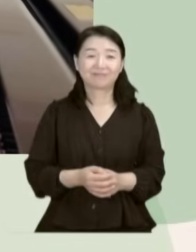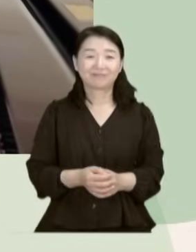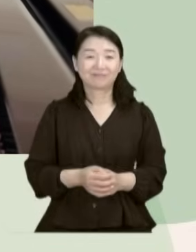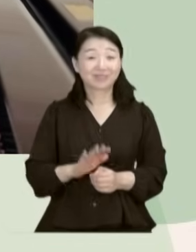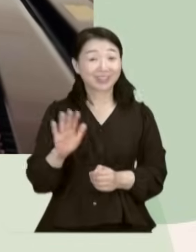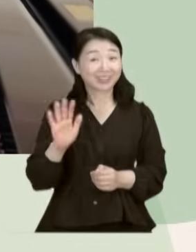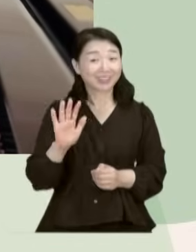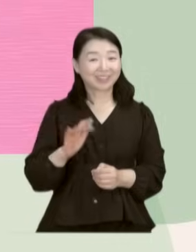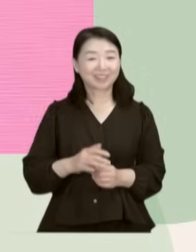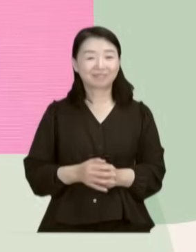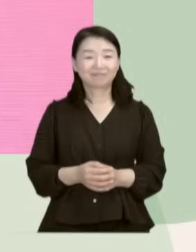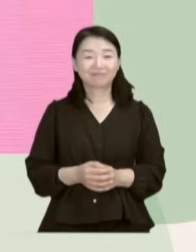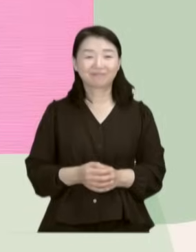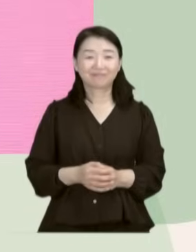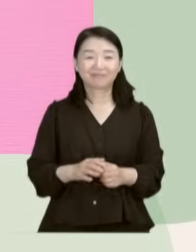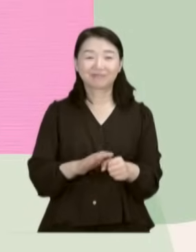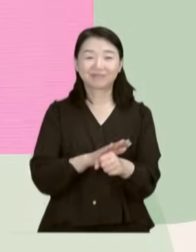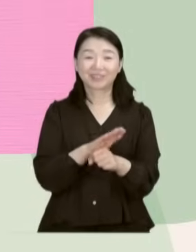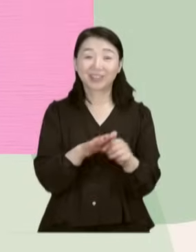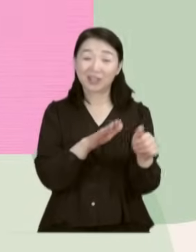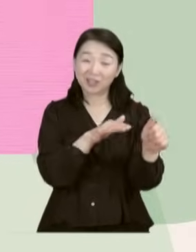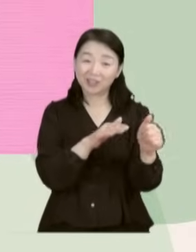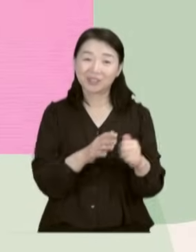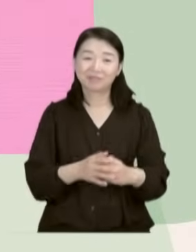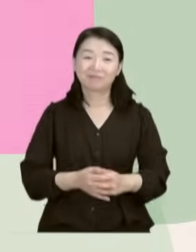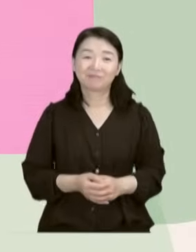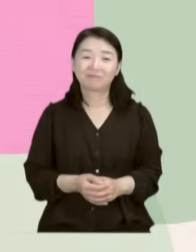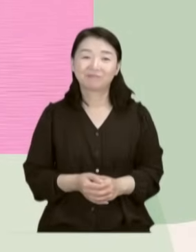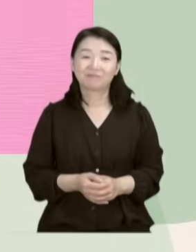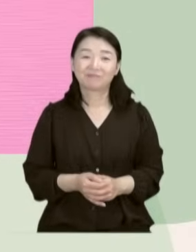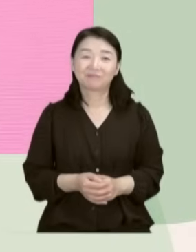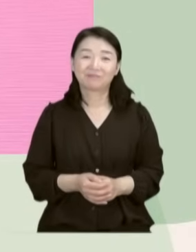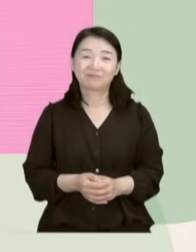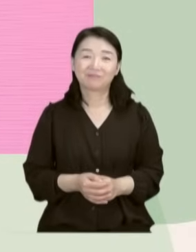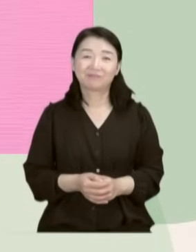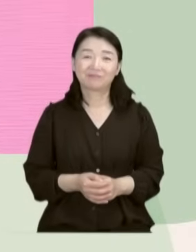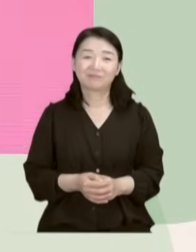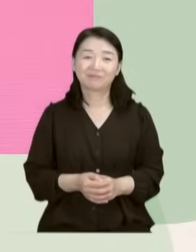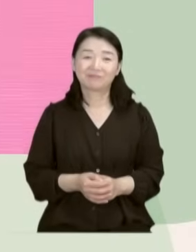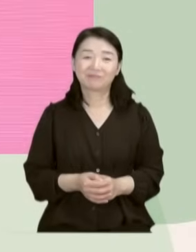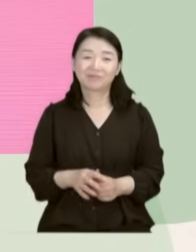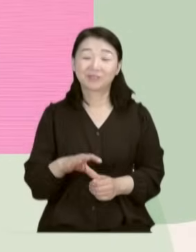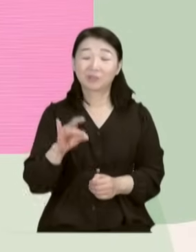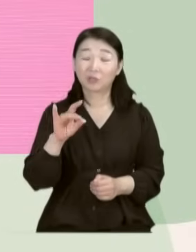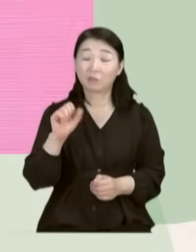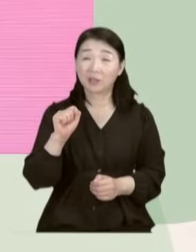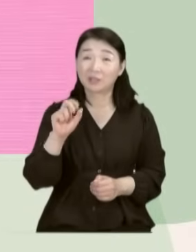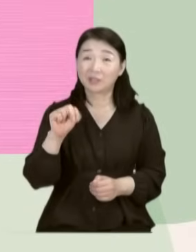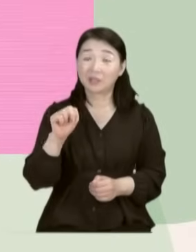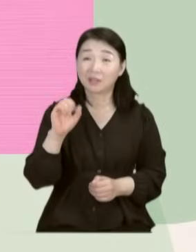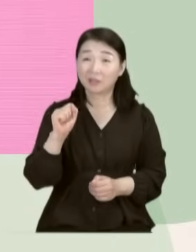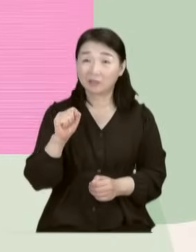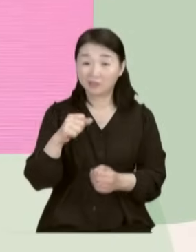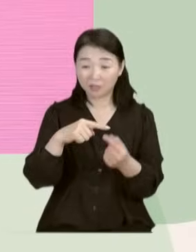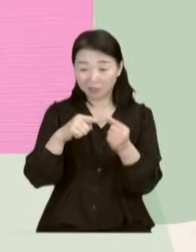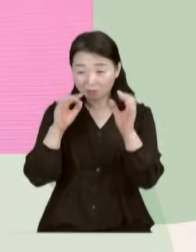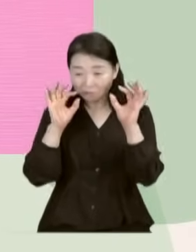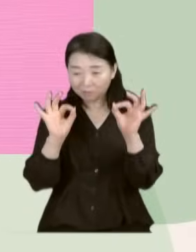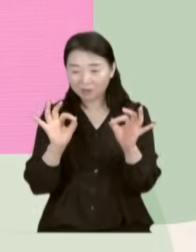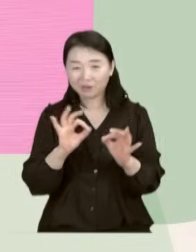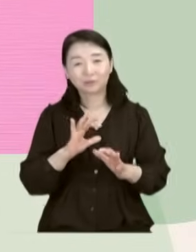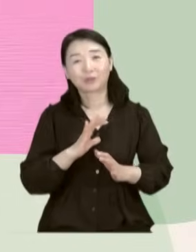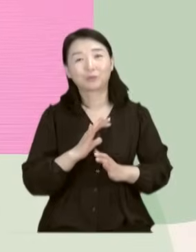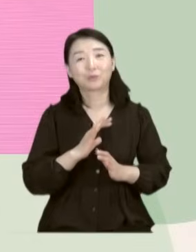축복합니다 안녕 사랑하는 은성아 처음에 sns에